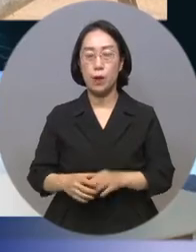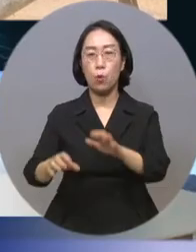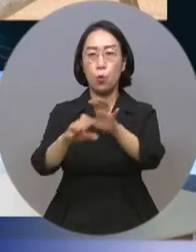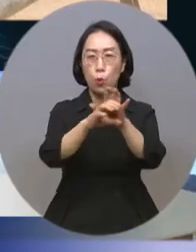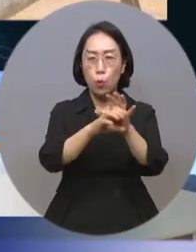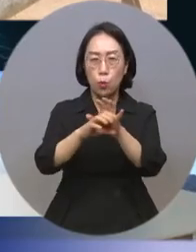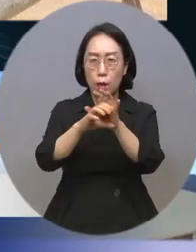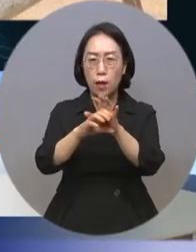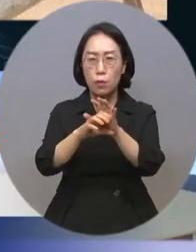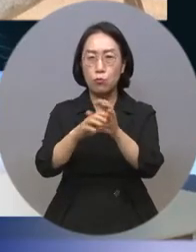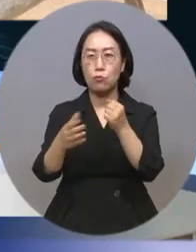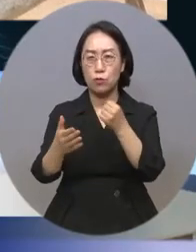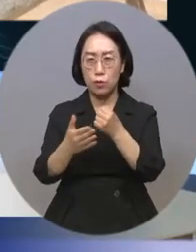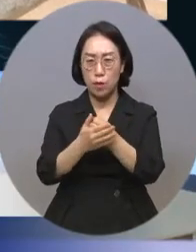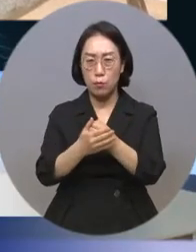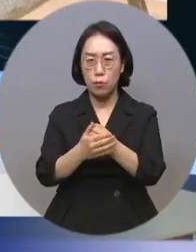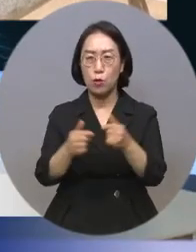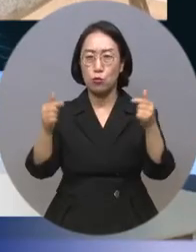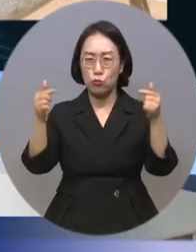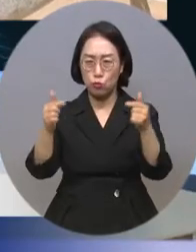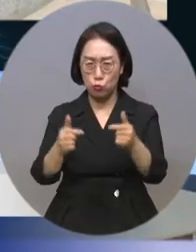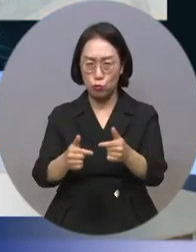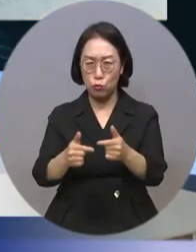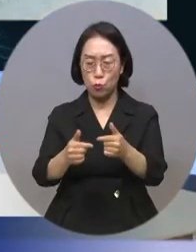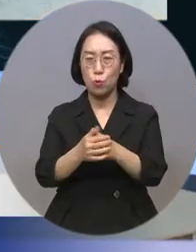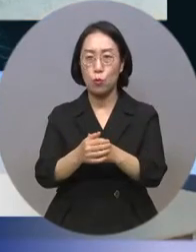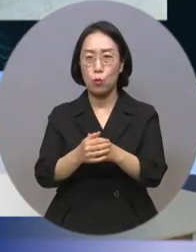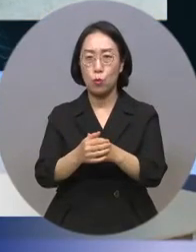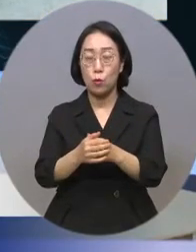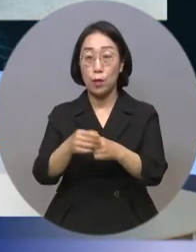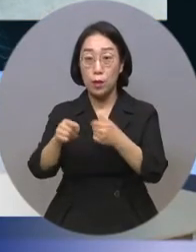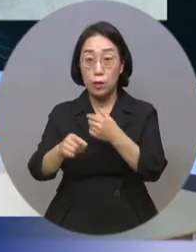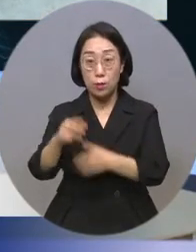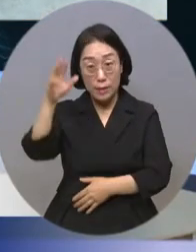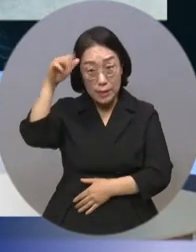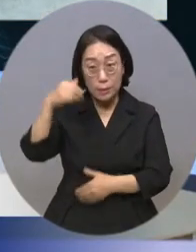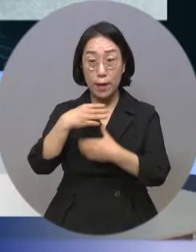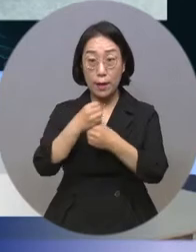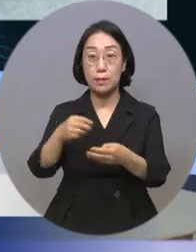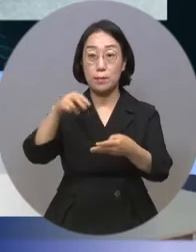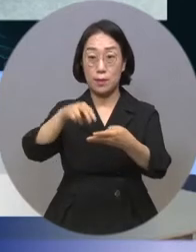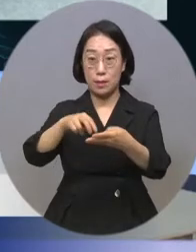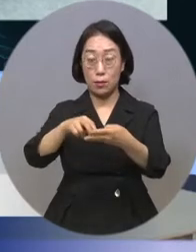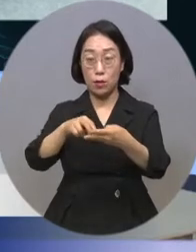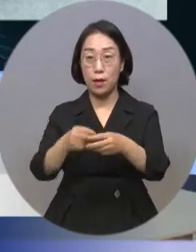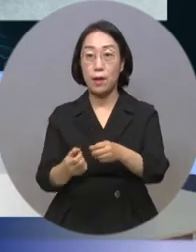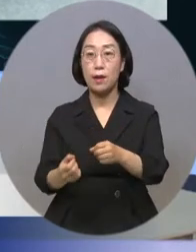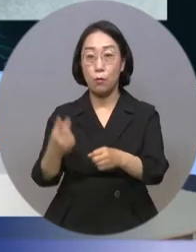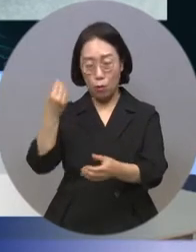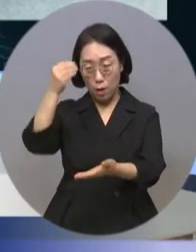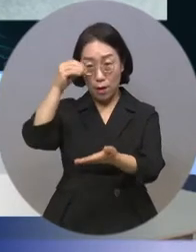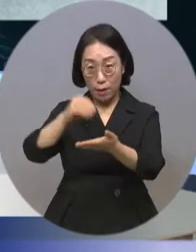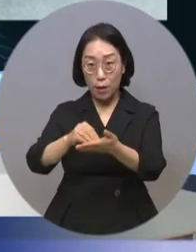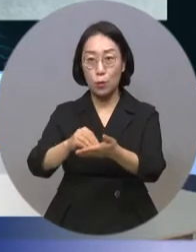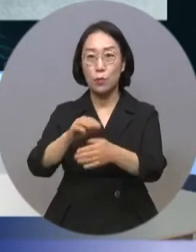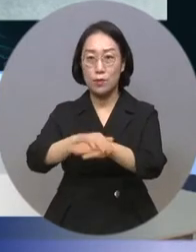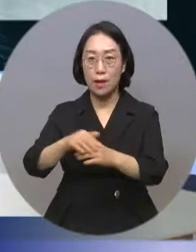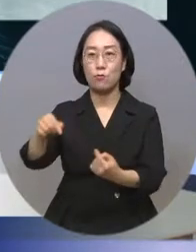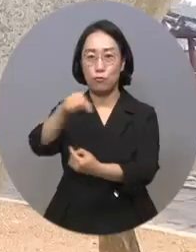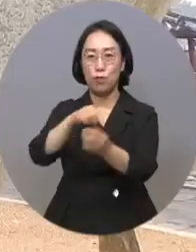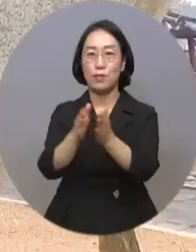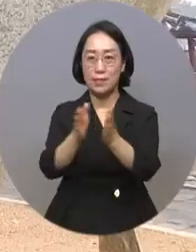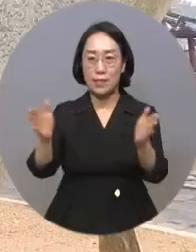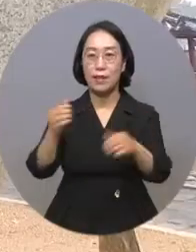코로나19로 그간 축소돼 운영해왔던 전국치매안심센터가 서비스 정상 운영을 재개합니다.